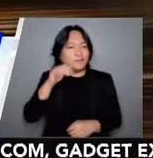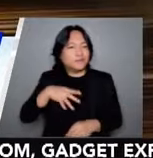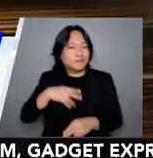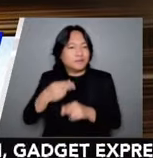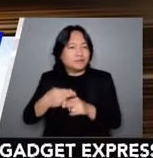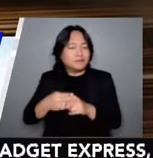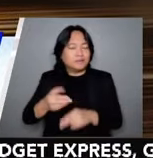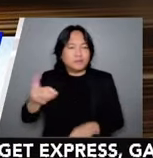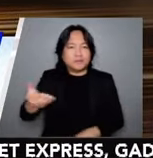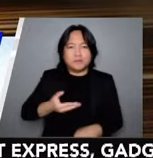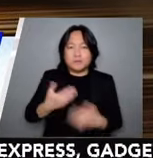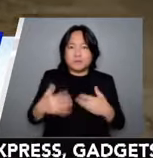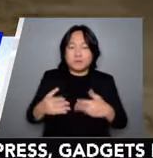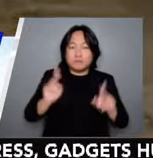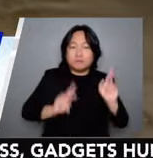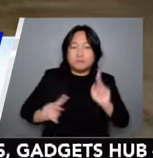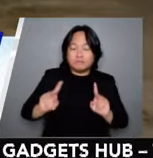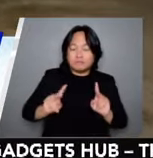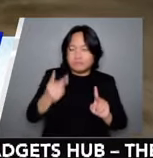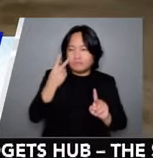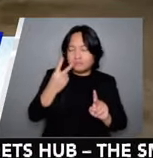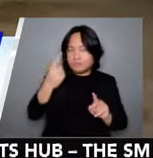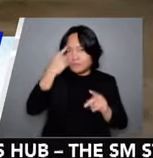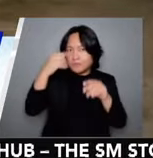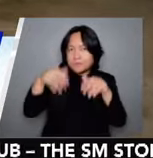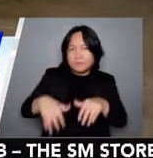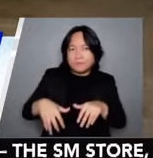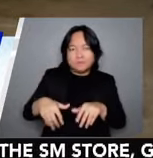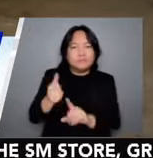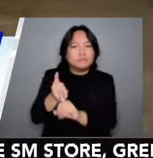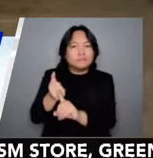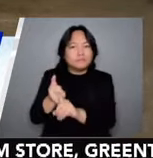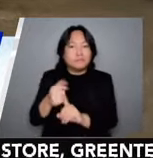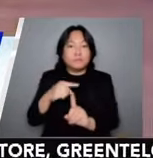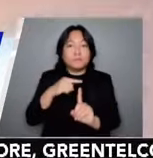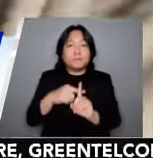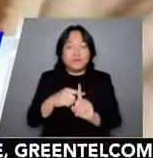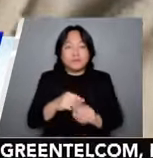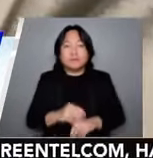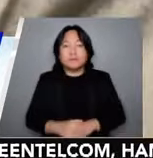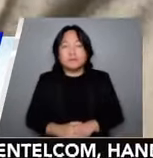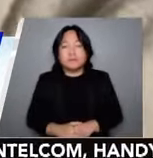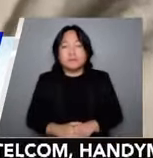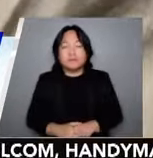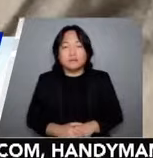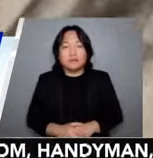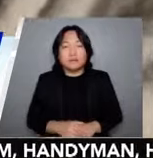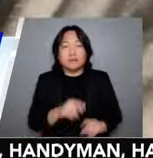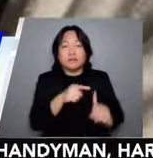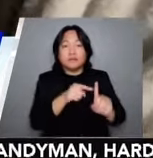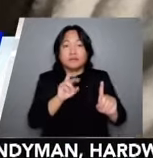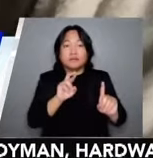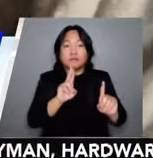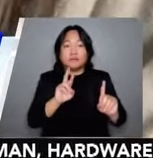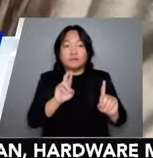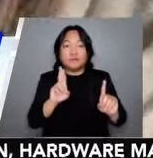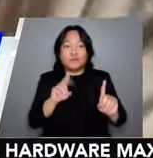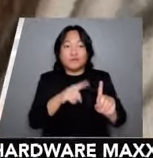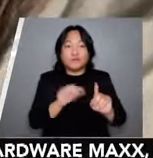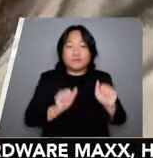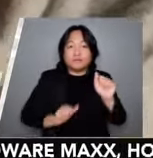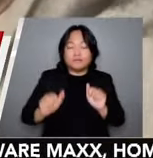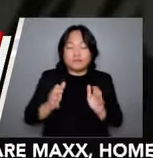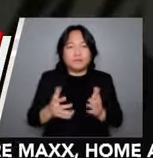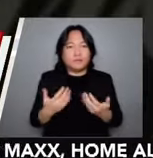sa pagpasok ng sexy actress. Maging ang bida natin, shocked! Awkward kasi syempre first time namin